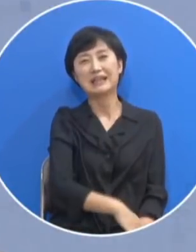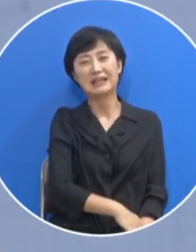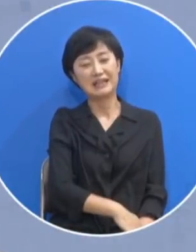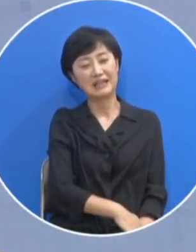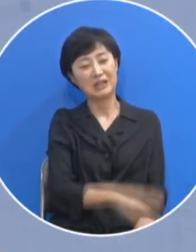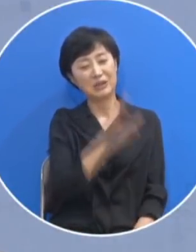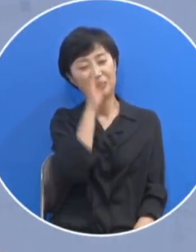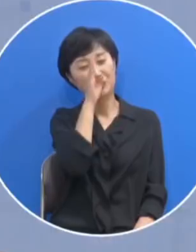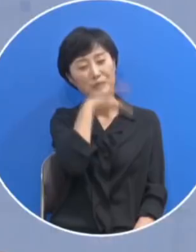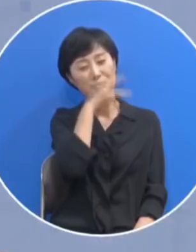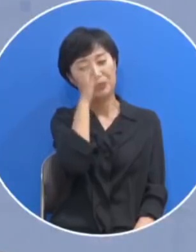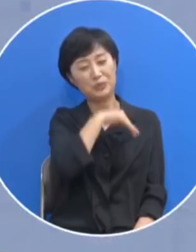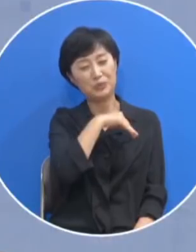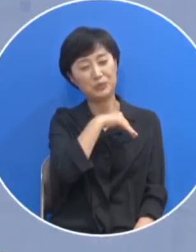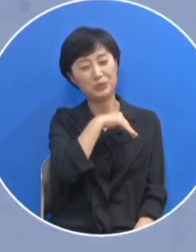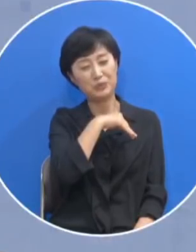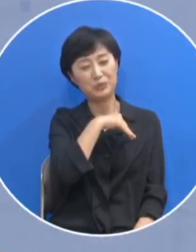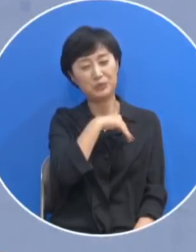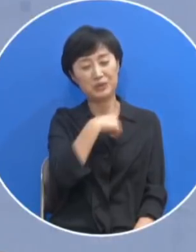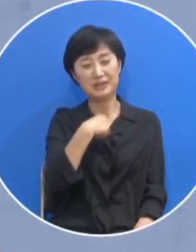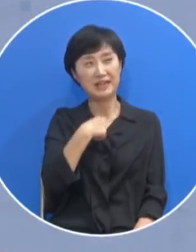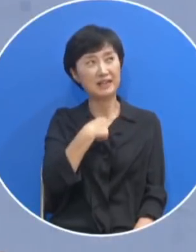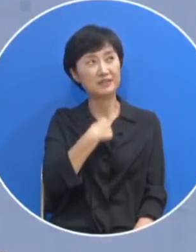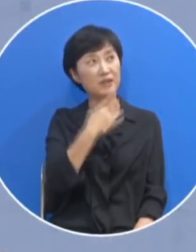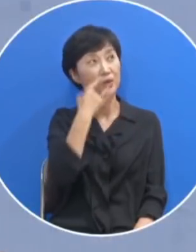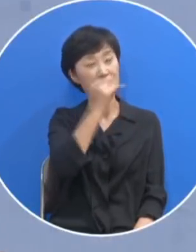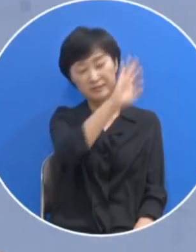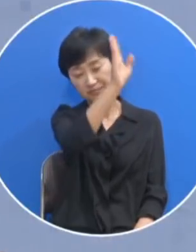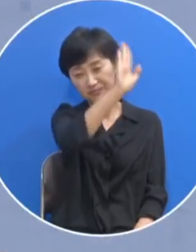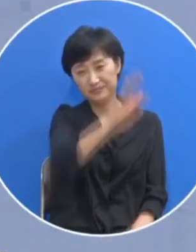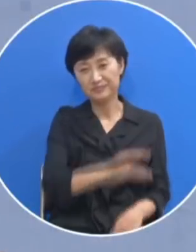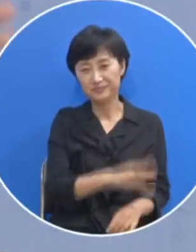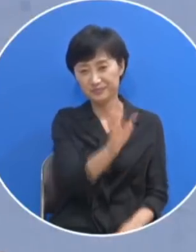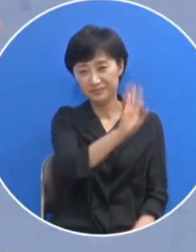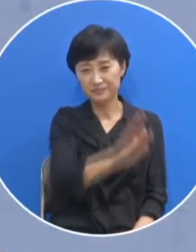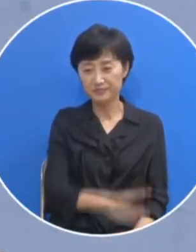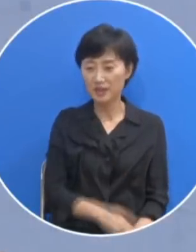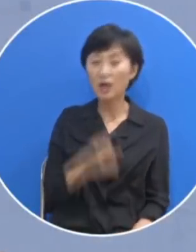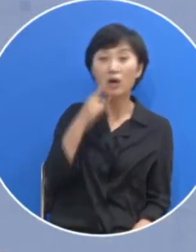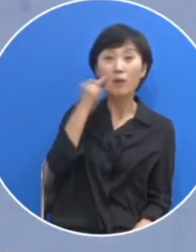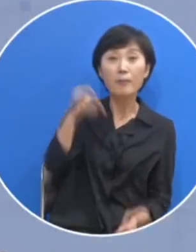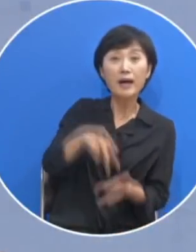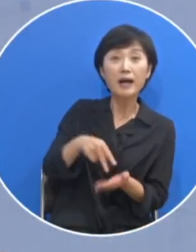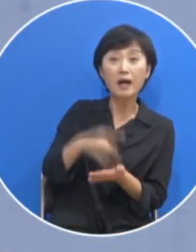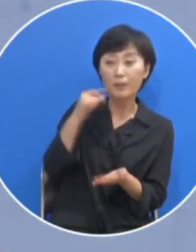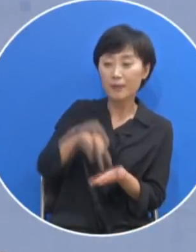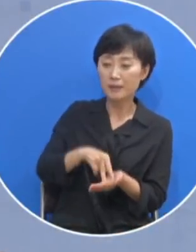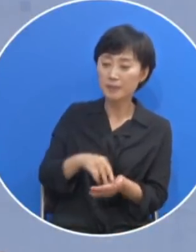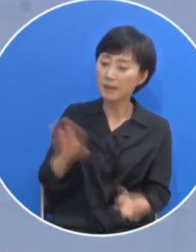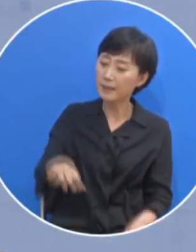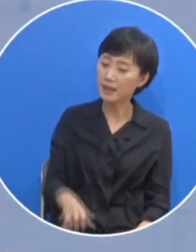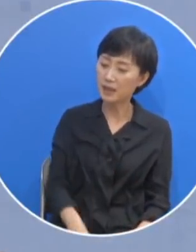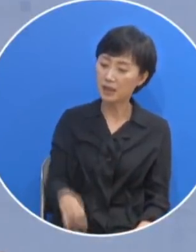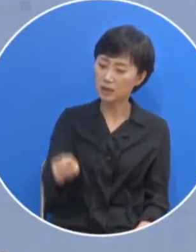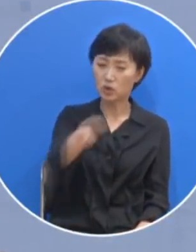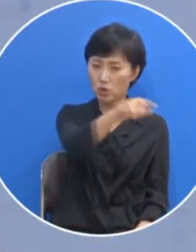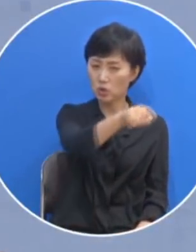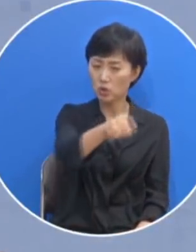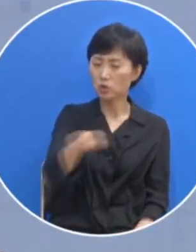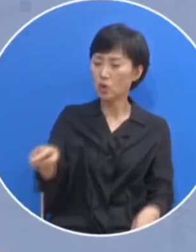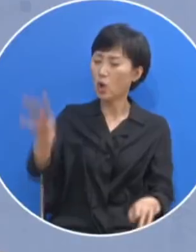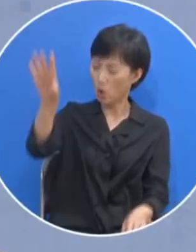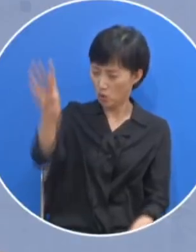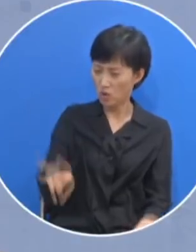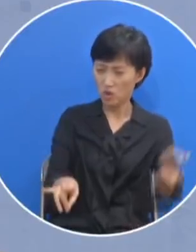마음에 나 저들 s r-15 게 다량 할게요 너 그럼 우리 부부는 자구요 잊어서는 거짓말 하는 거지 여기에 더